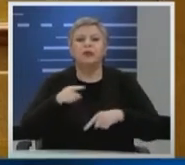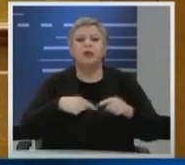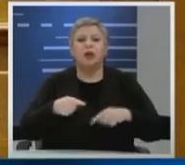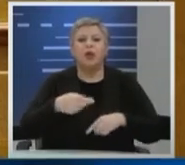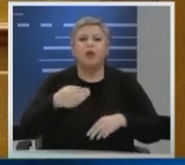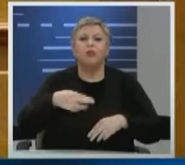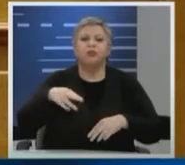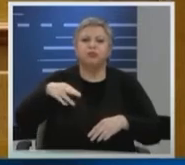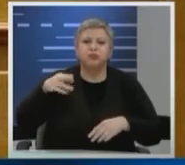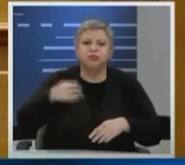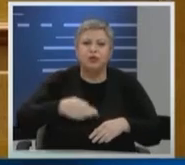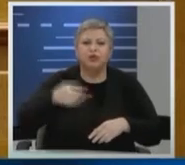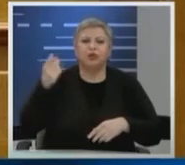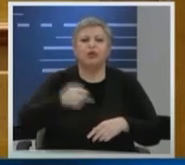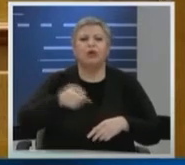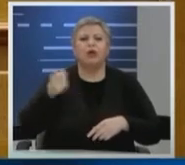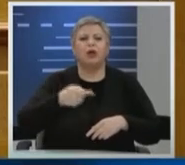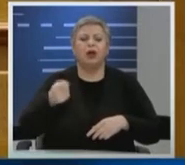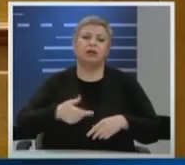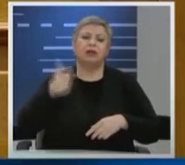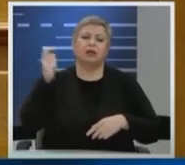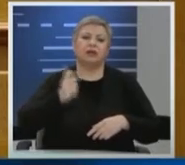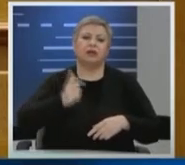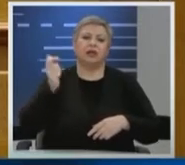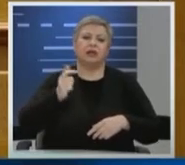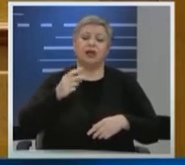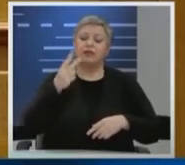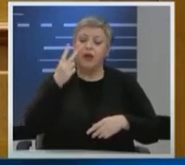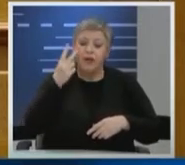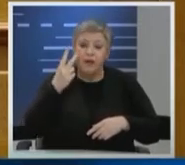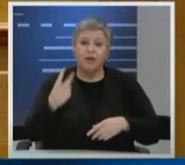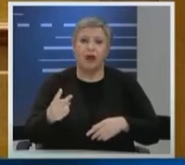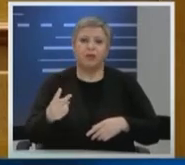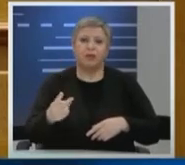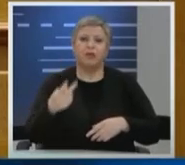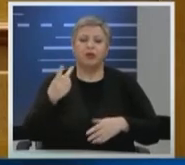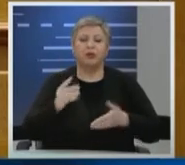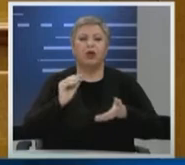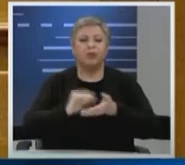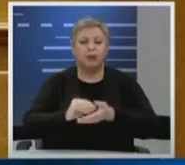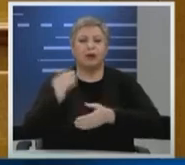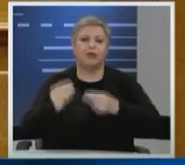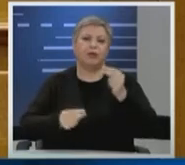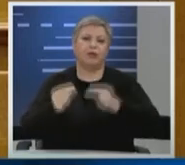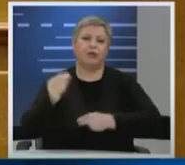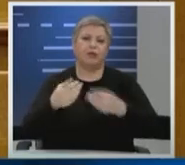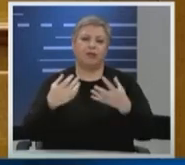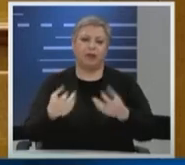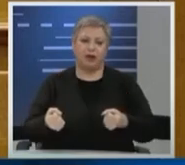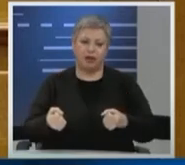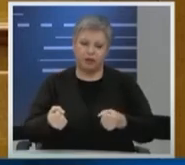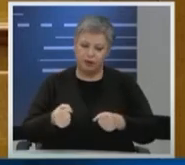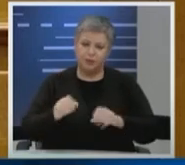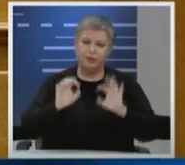λόγω ακριβώς της μη της μαρτυποποίησης των συνταξιών τους. Και δεν είναι μόνο αυτό βεβαίως ότι υπάρχει